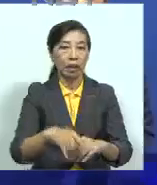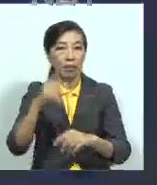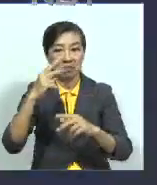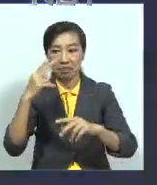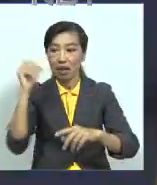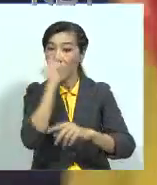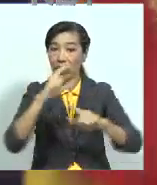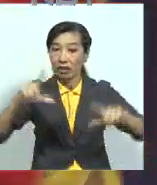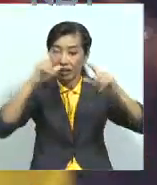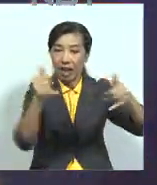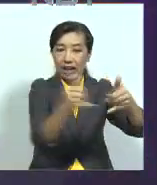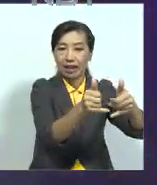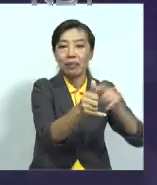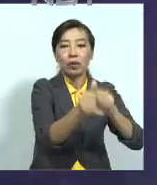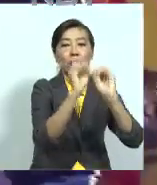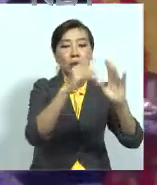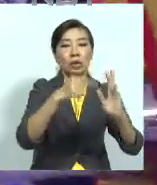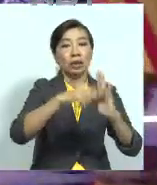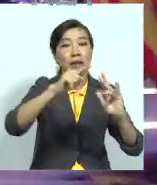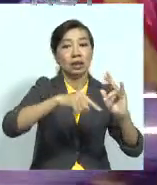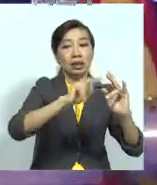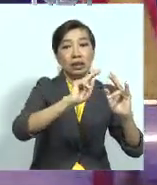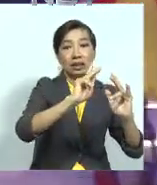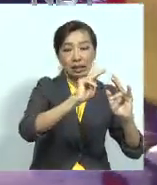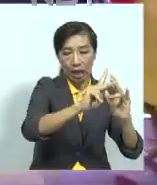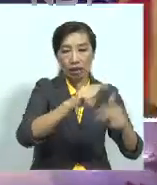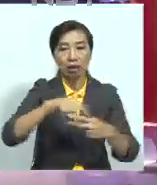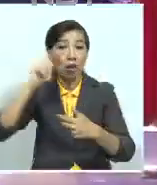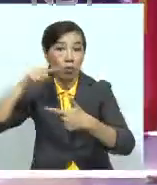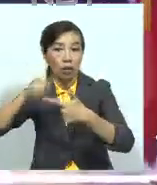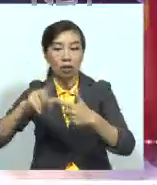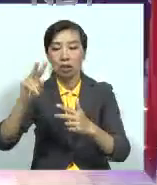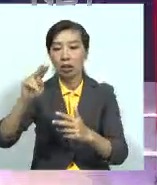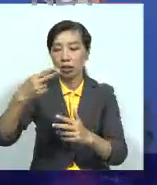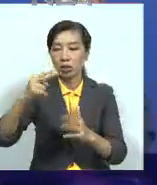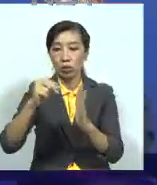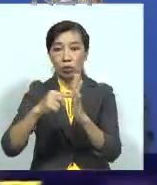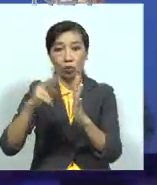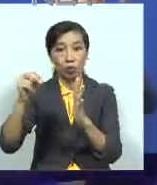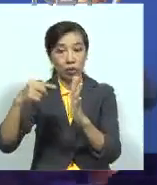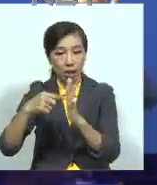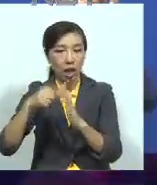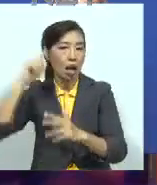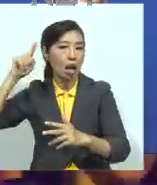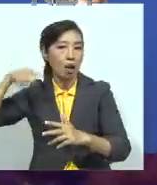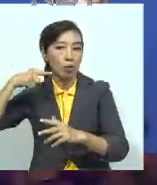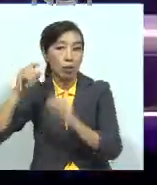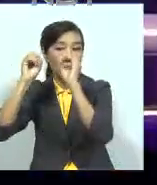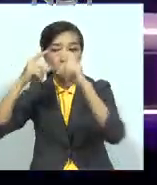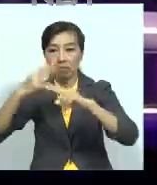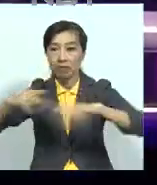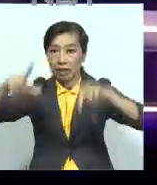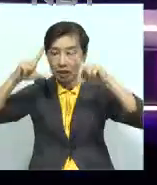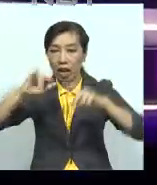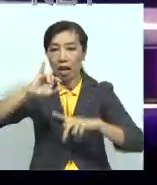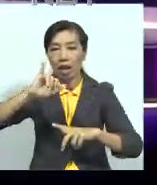วนน้องหนูนานะคะก็ได้จับโค้ชจับคู่กับโค้ชจอมขวัญน้องออมสินจับคู่กับโค้ชยิ่งยงและน้องป๊อปจับ